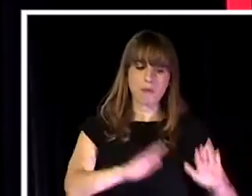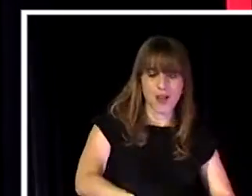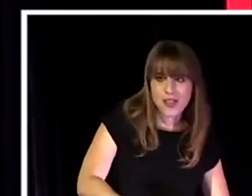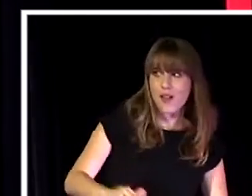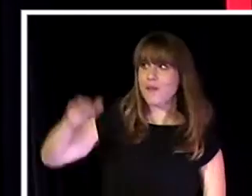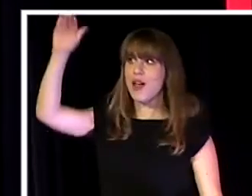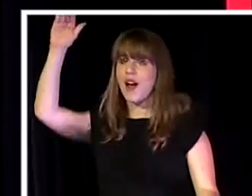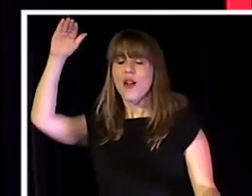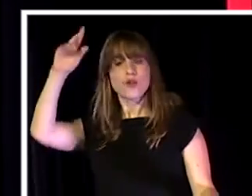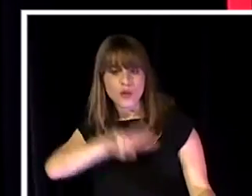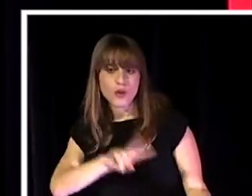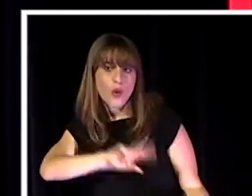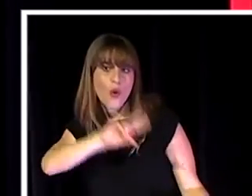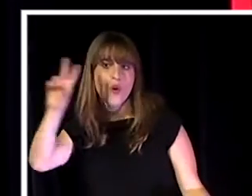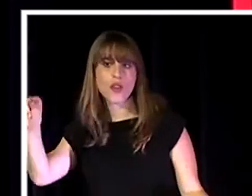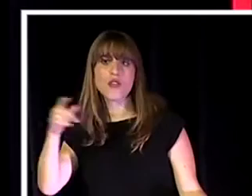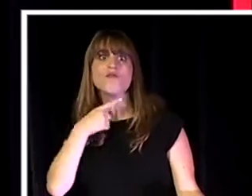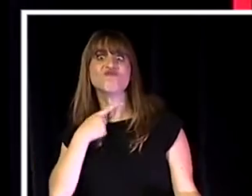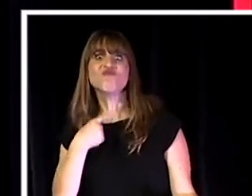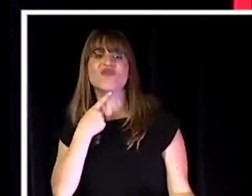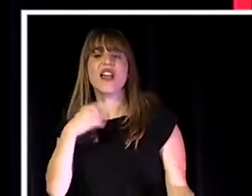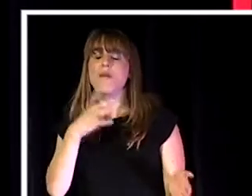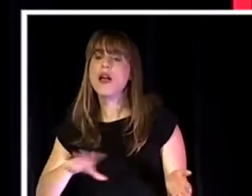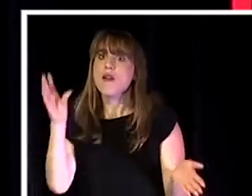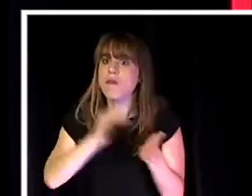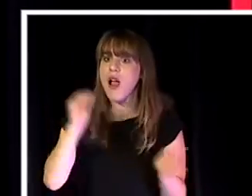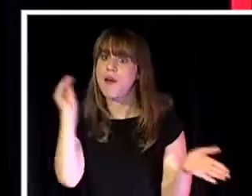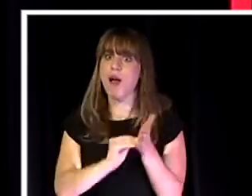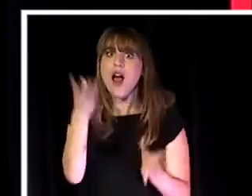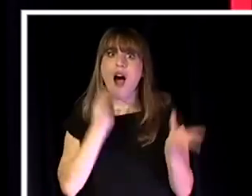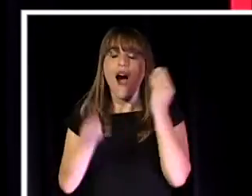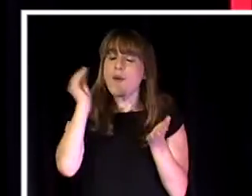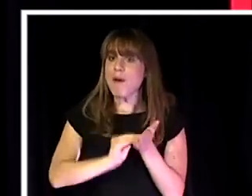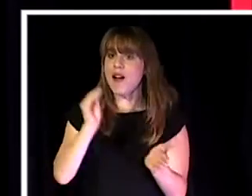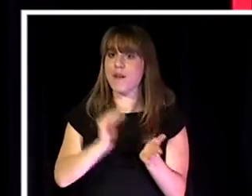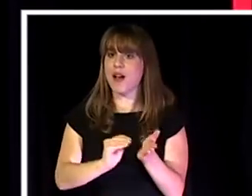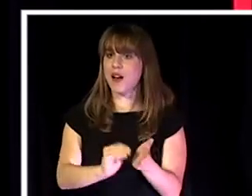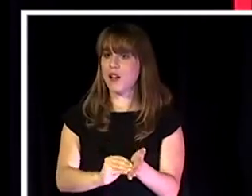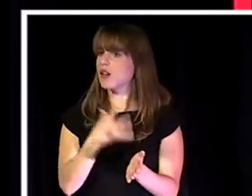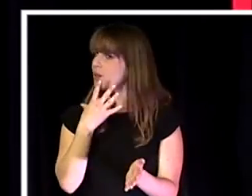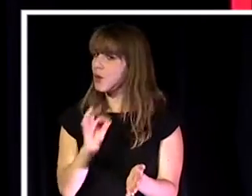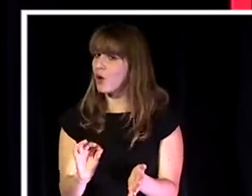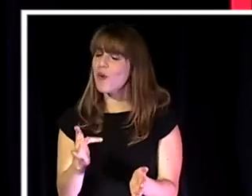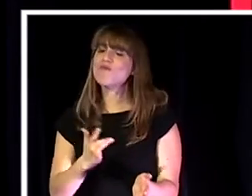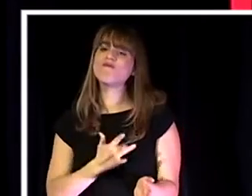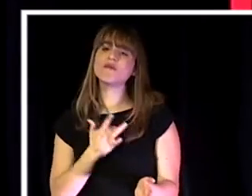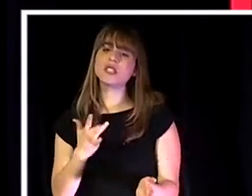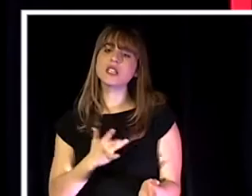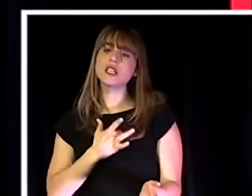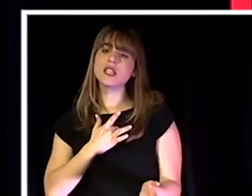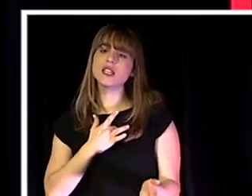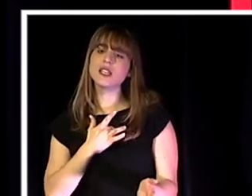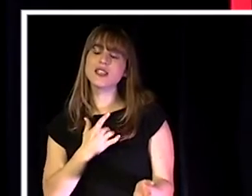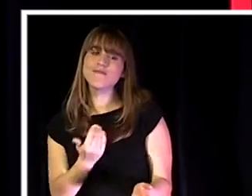τόσο πολύ και να θέλουμε να τα ακούμε ξανά και ξανά και ξανά. Γιατί? Είναι ανάγκη της ψυχής μας. Κάθε